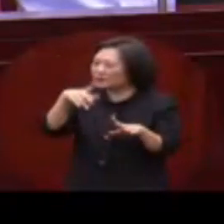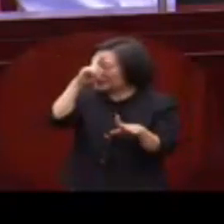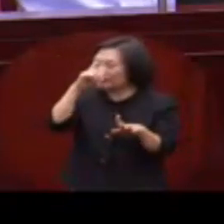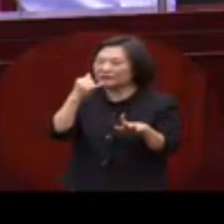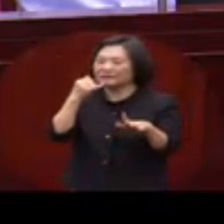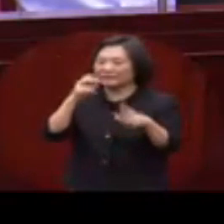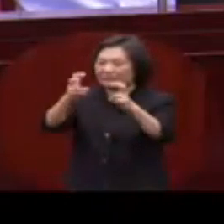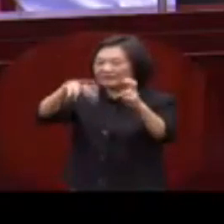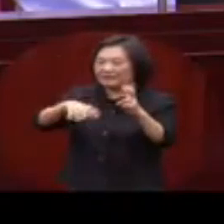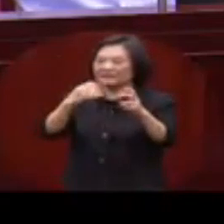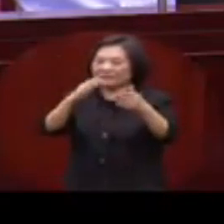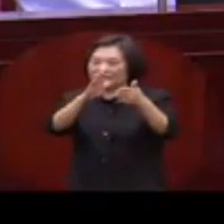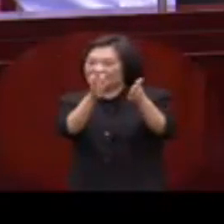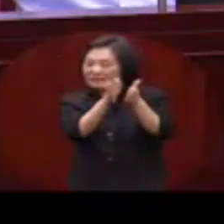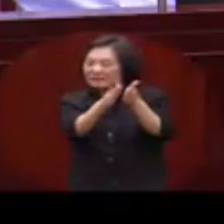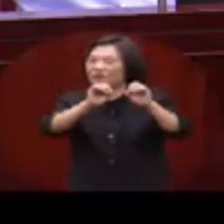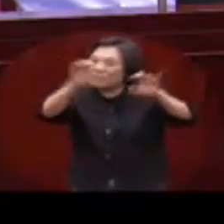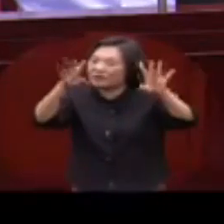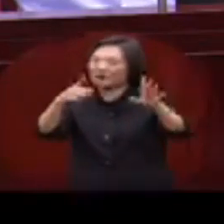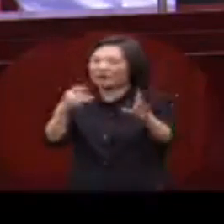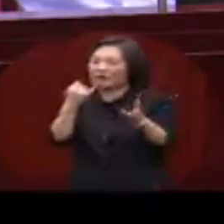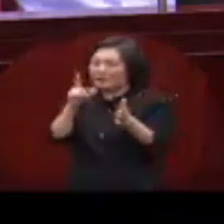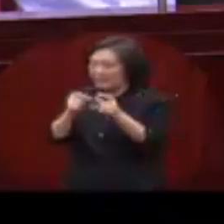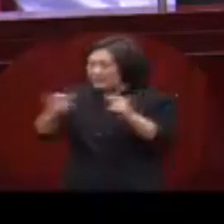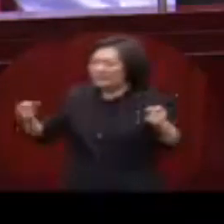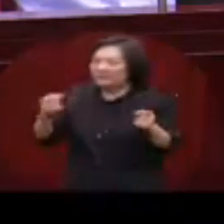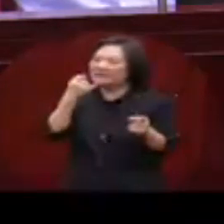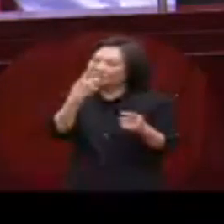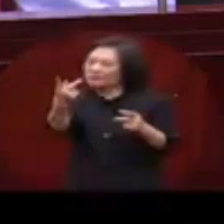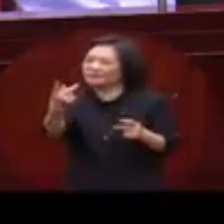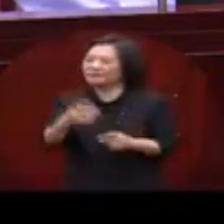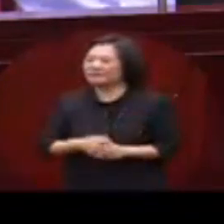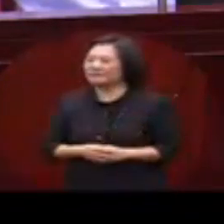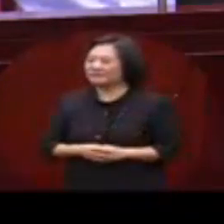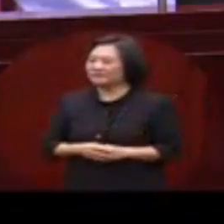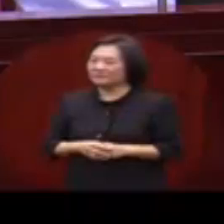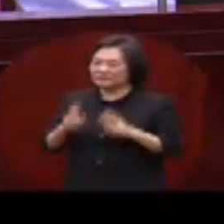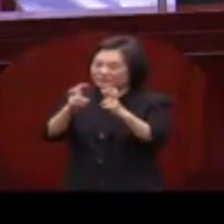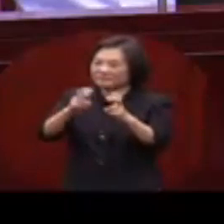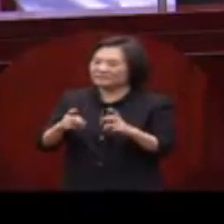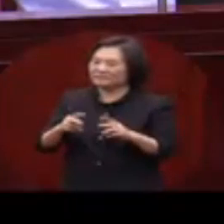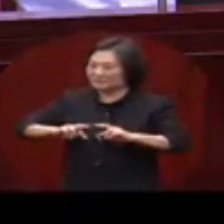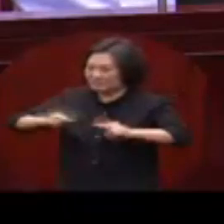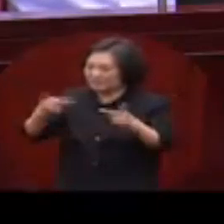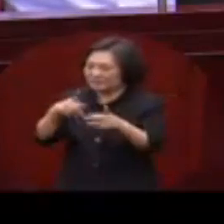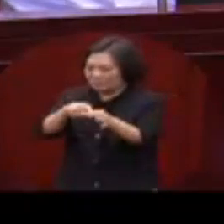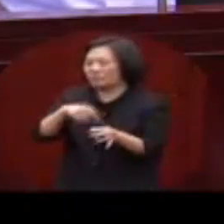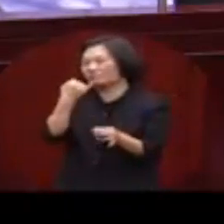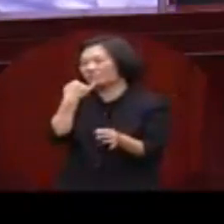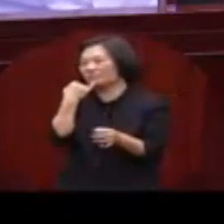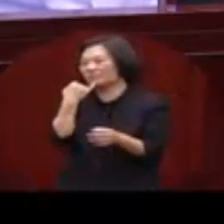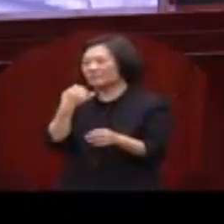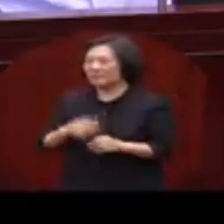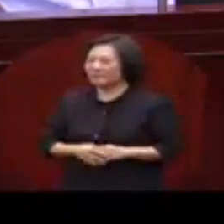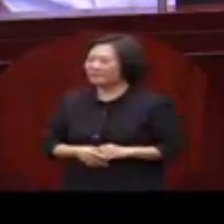广告商是长租的哈、哦，那费用也比较高。所以我们透过整个捷运商业化的改善，你知道哈、哦，